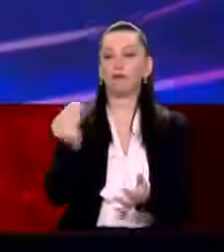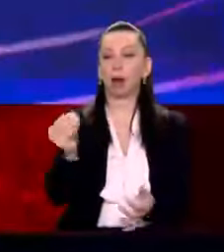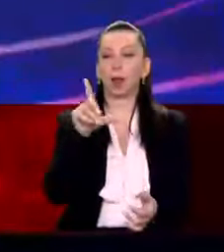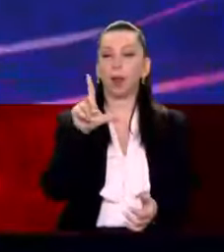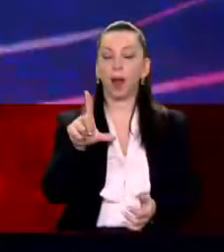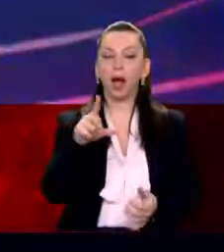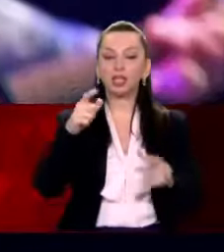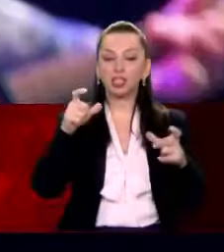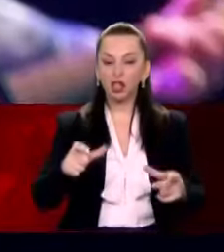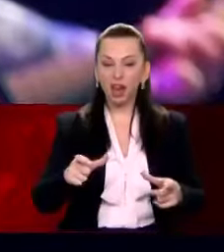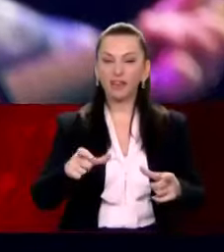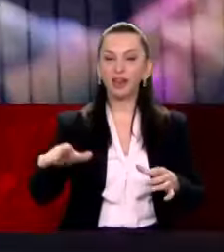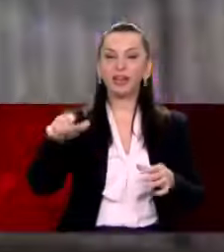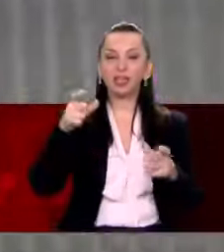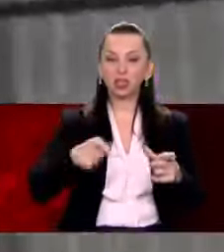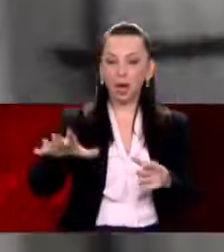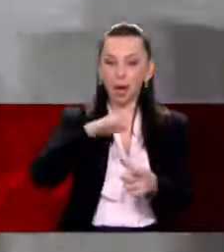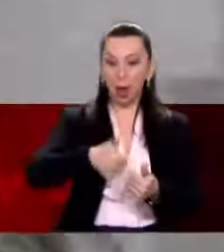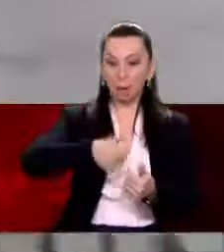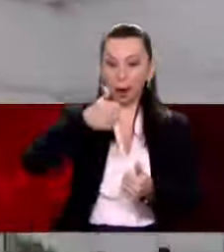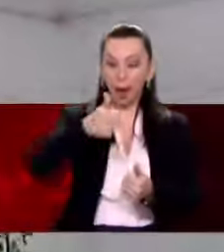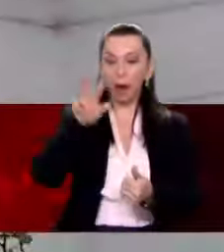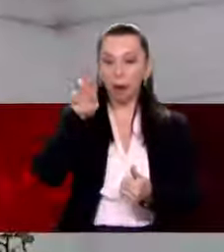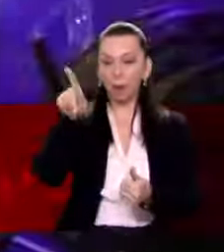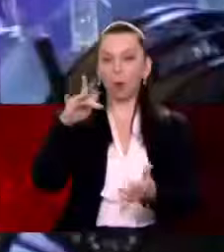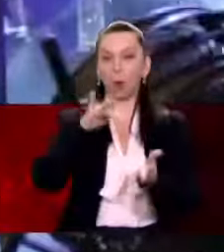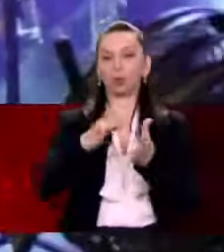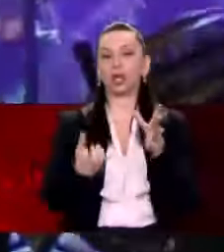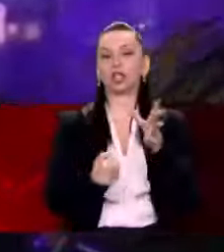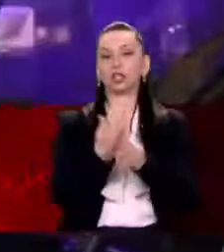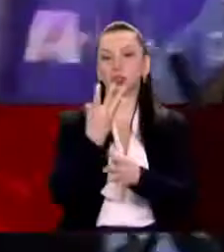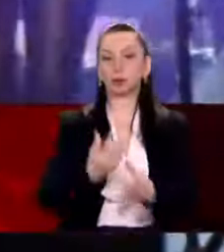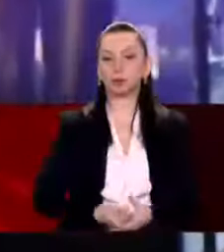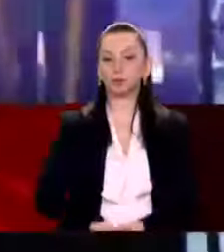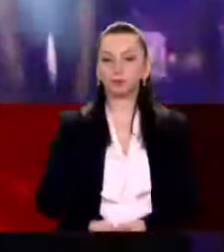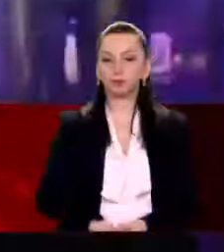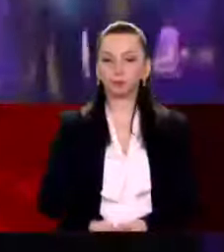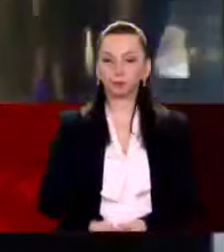Skandal Çevre ve Şehircilik Bakanlığı Teftiş Kurulu'nun raporuyla ortaya çıktı.